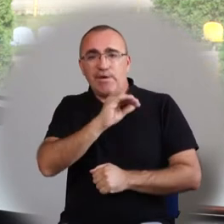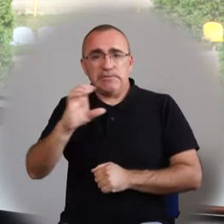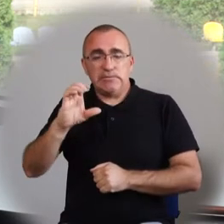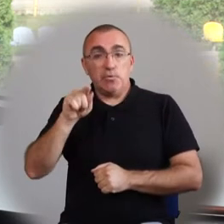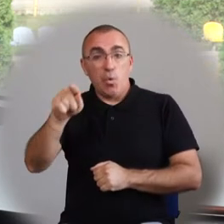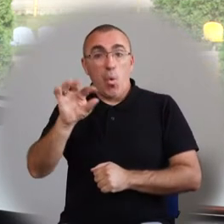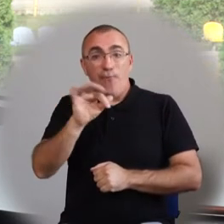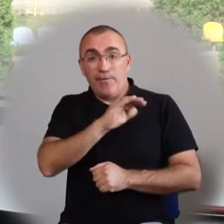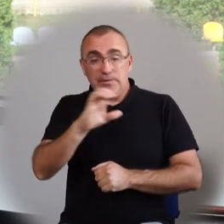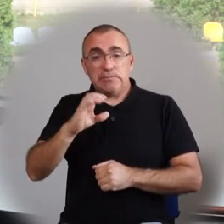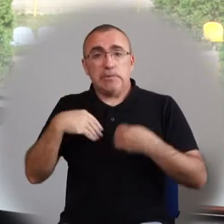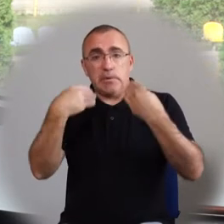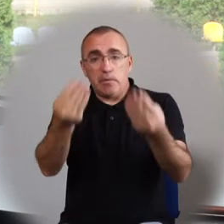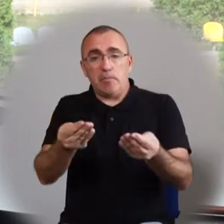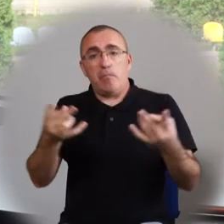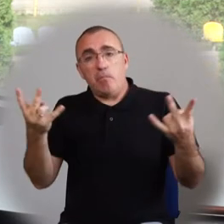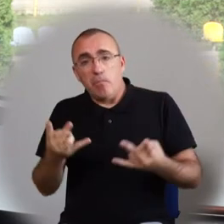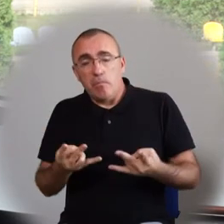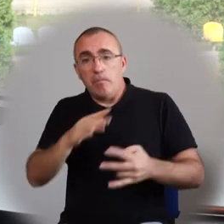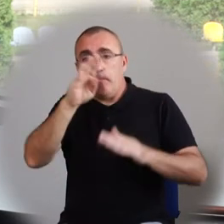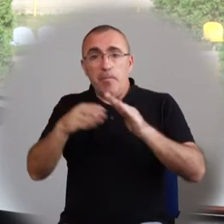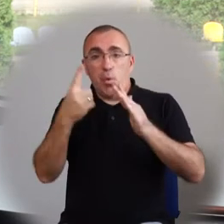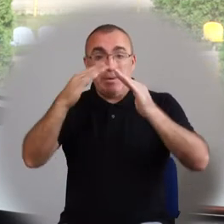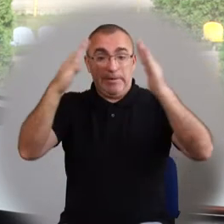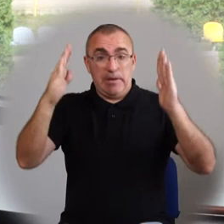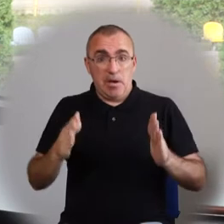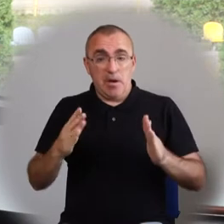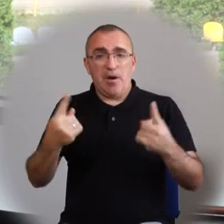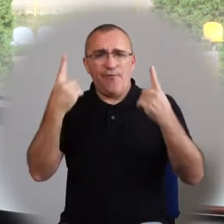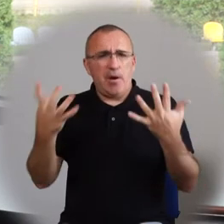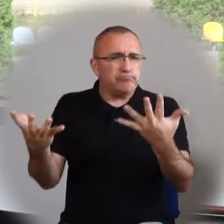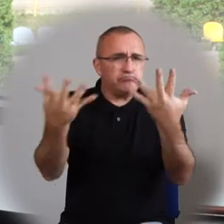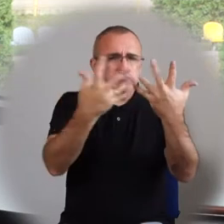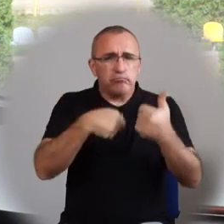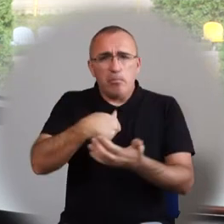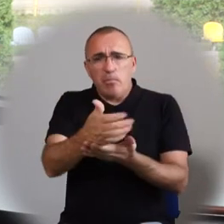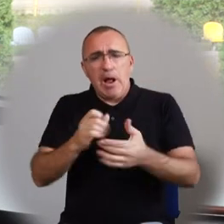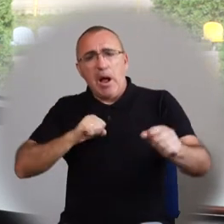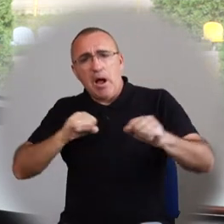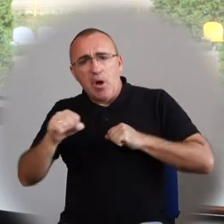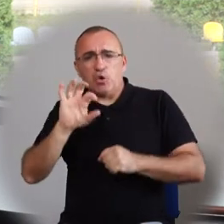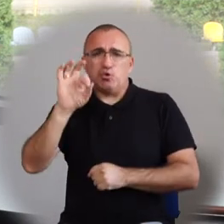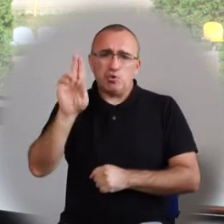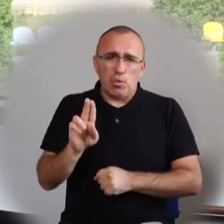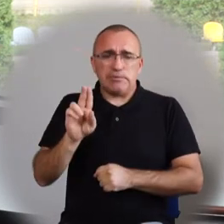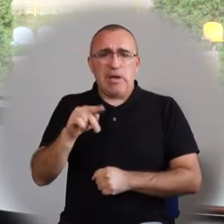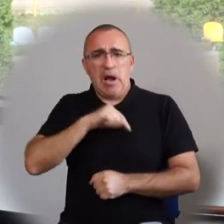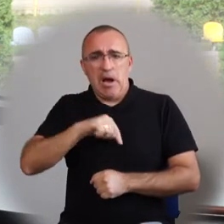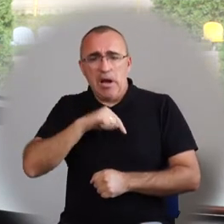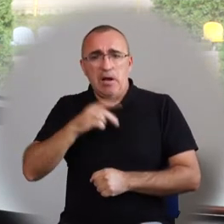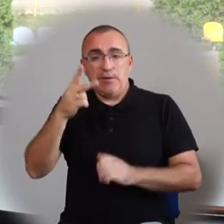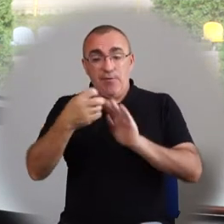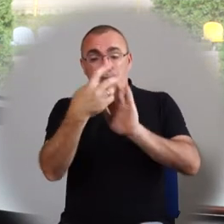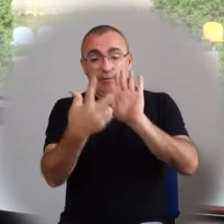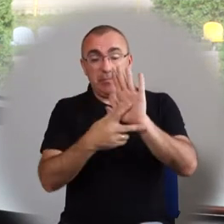тобто того офісу, де надаються під одним дахом велика кількість послуг адміністративного і